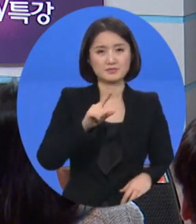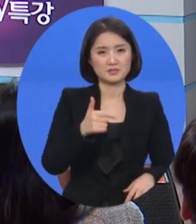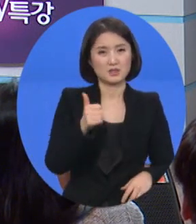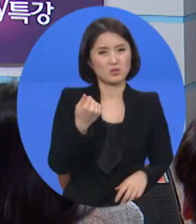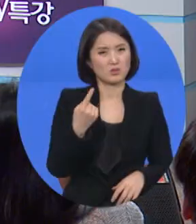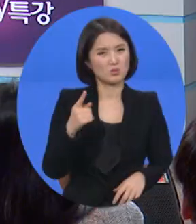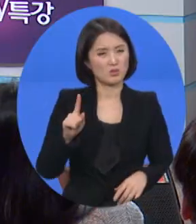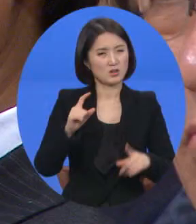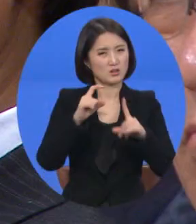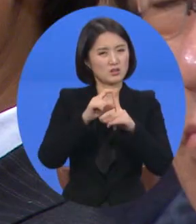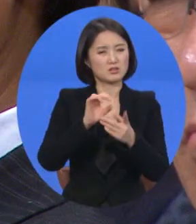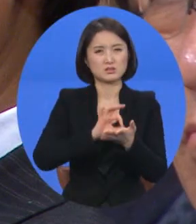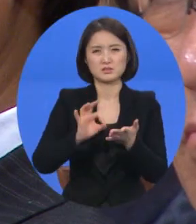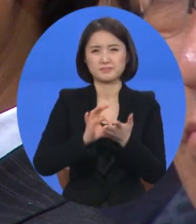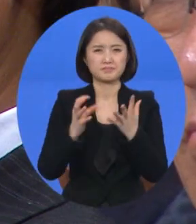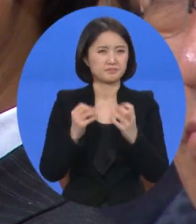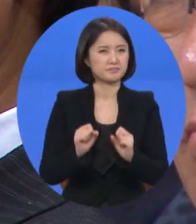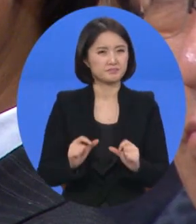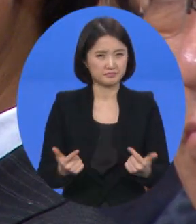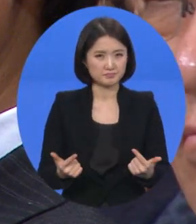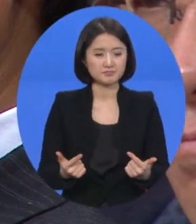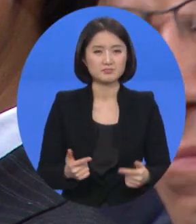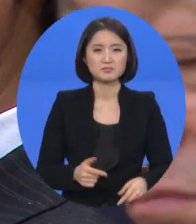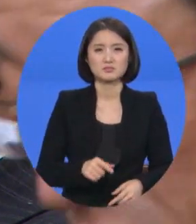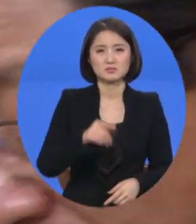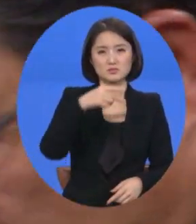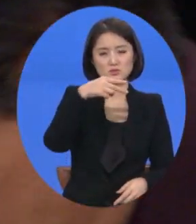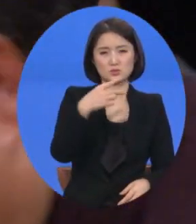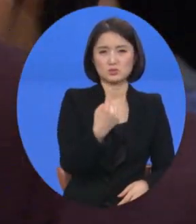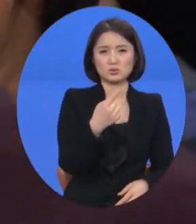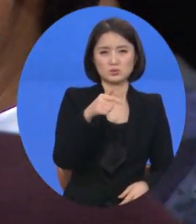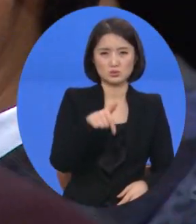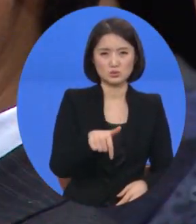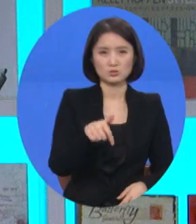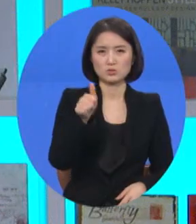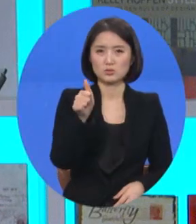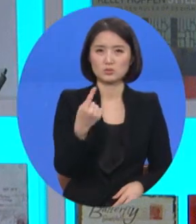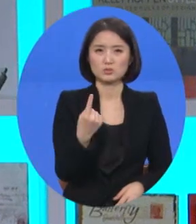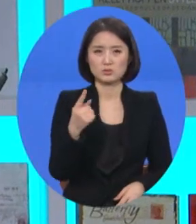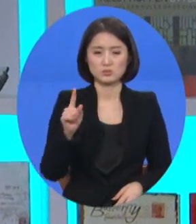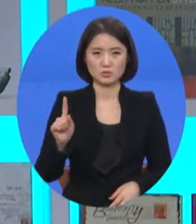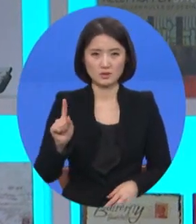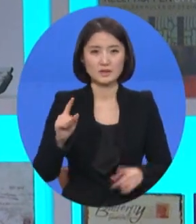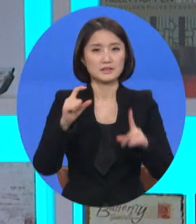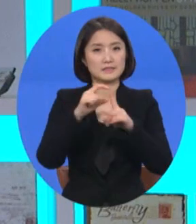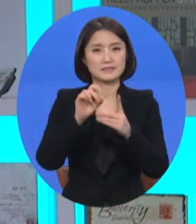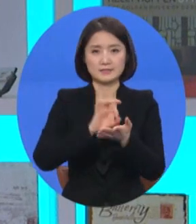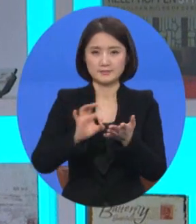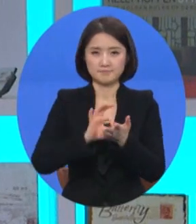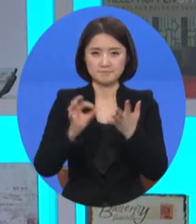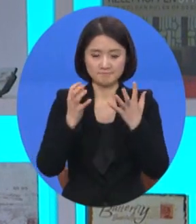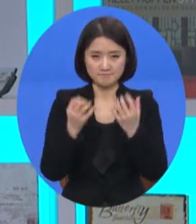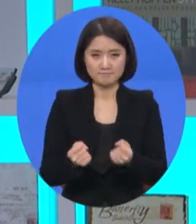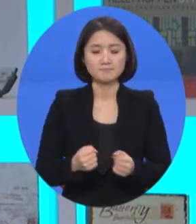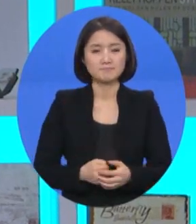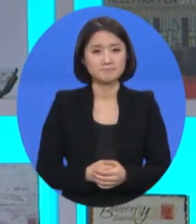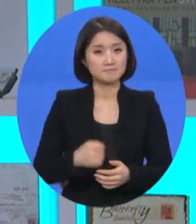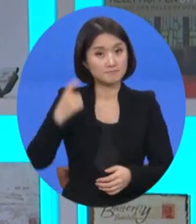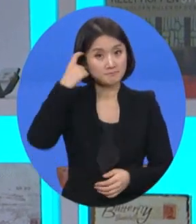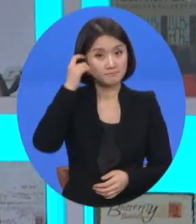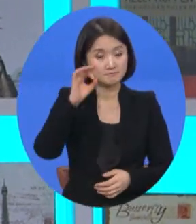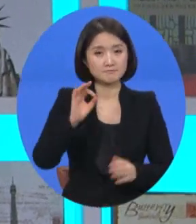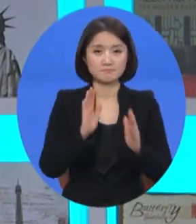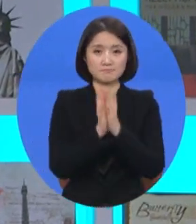없습니다 대신 뭐냐면 폭 화라고 서 나왓습니다 여러분 책을 읽으면 뭐라고 두 글자로 아주